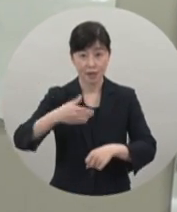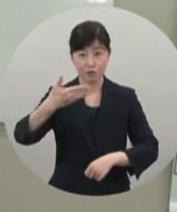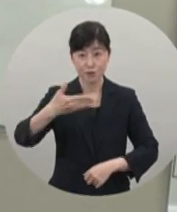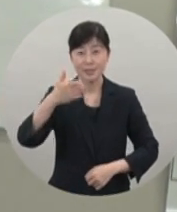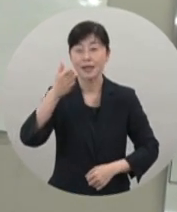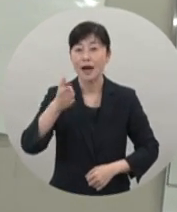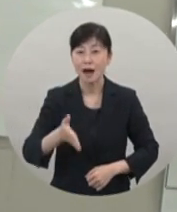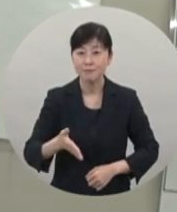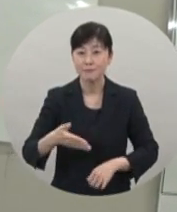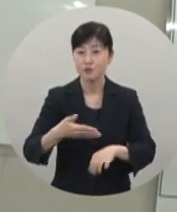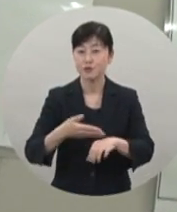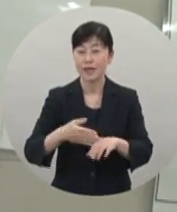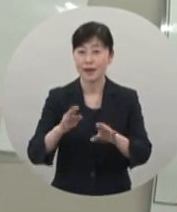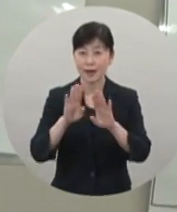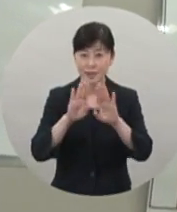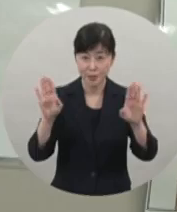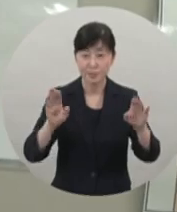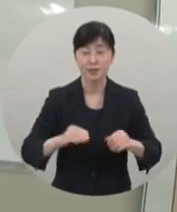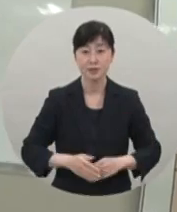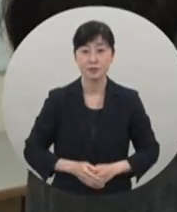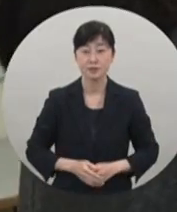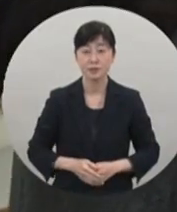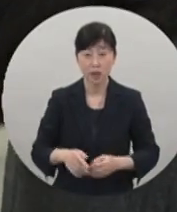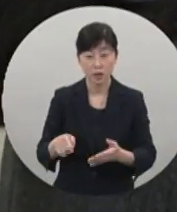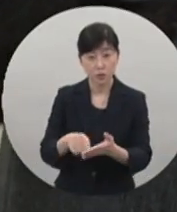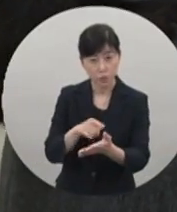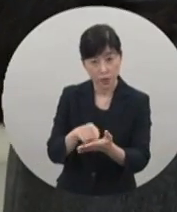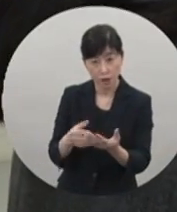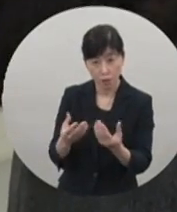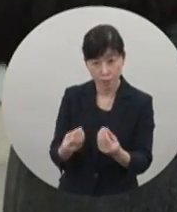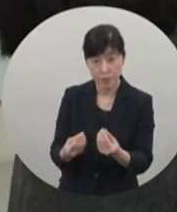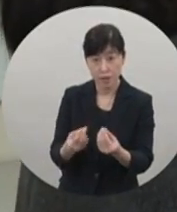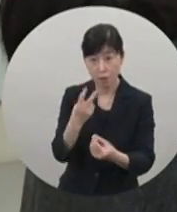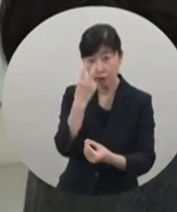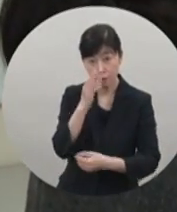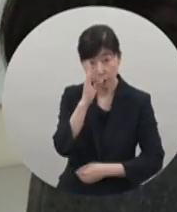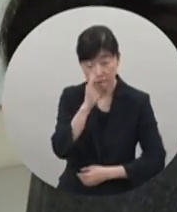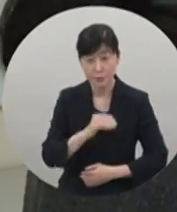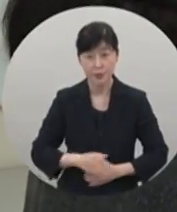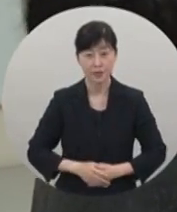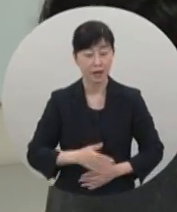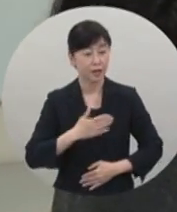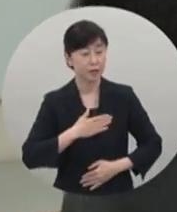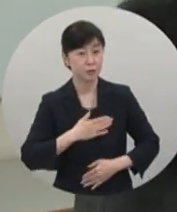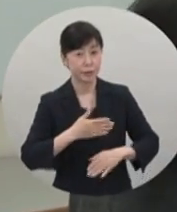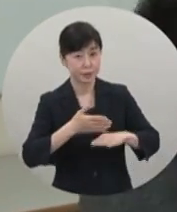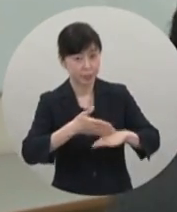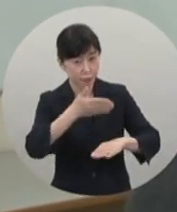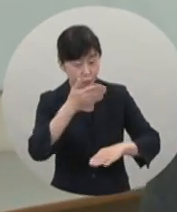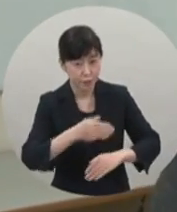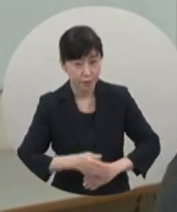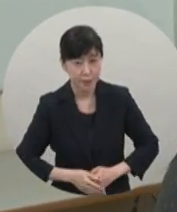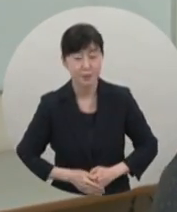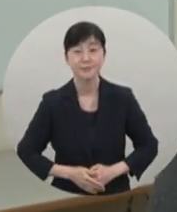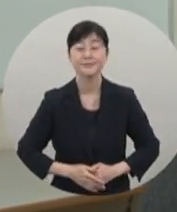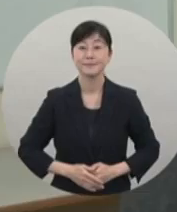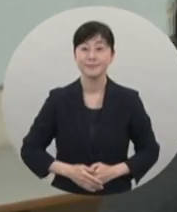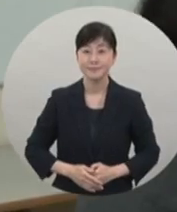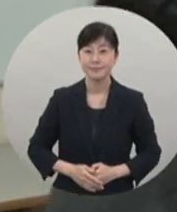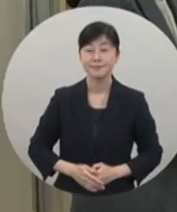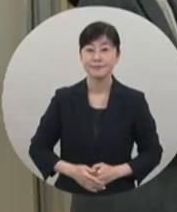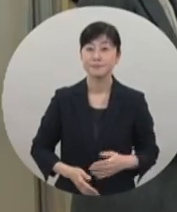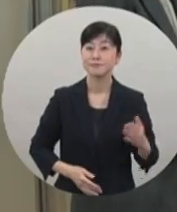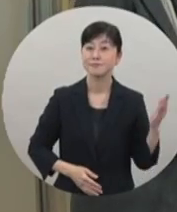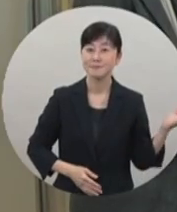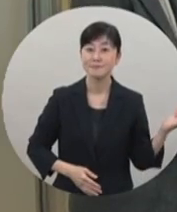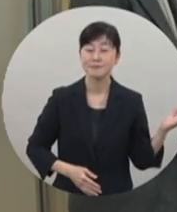朝9時30分、訓練スタート。 預金回収が終わりました。ご確認お願いします。 はい、かしこまりました。ありがとうございました。いただきます